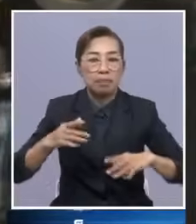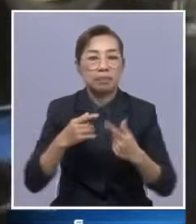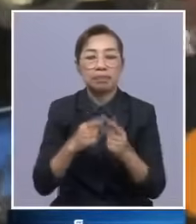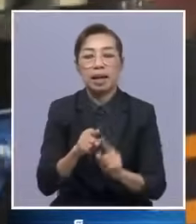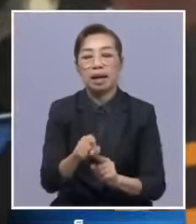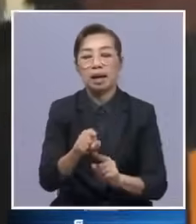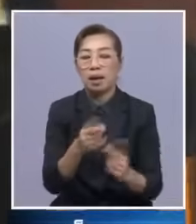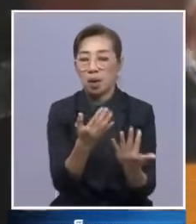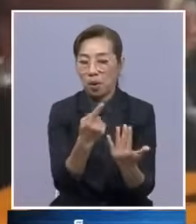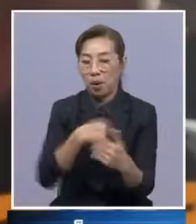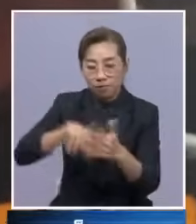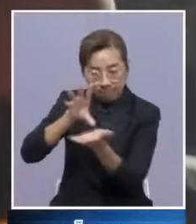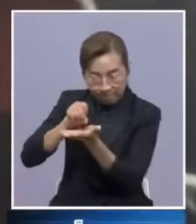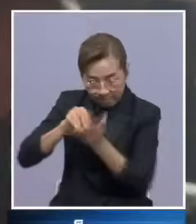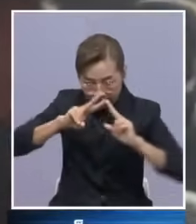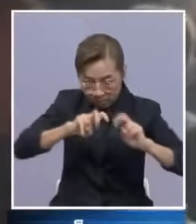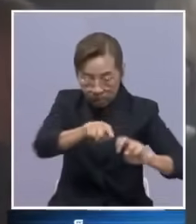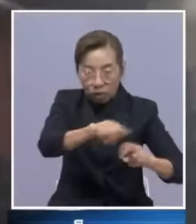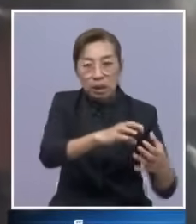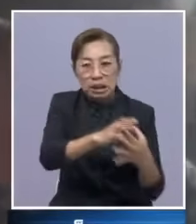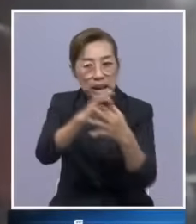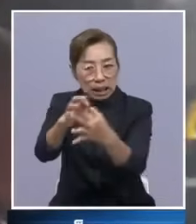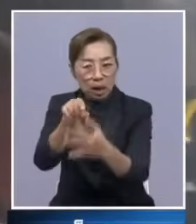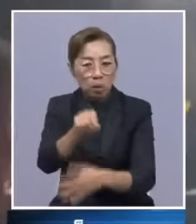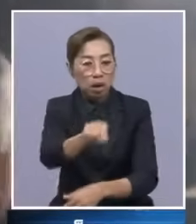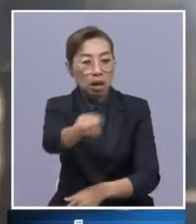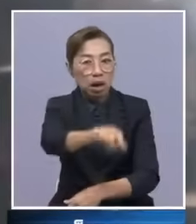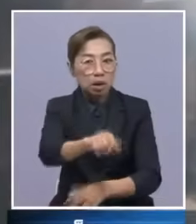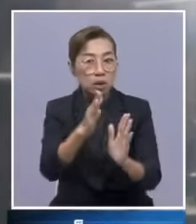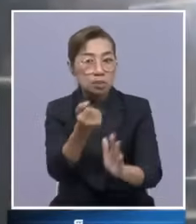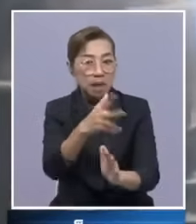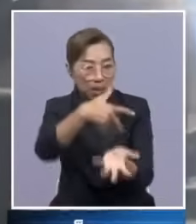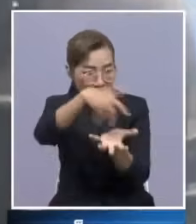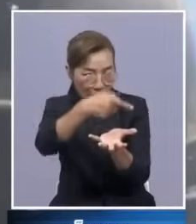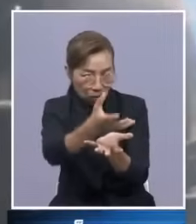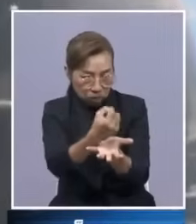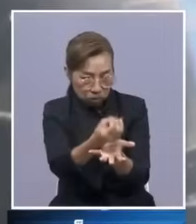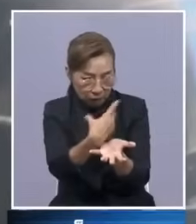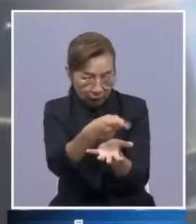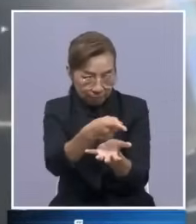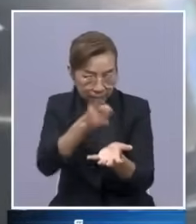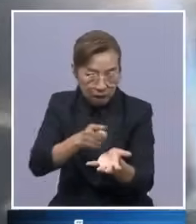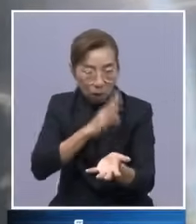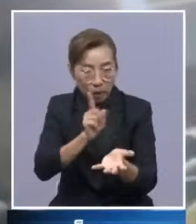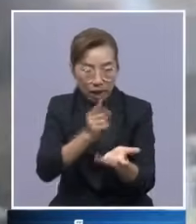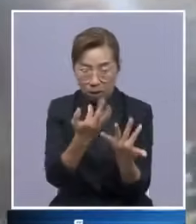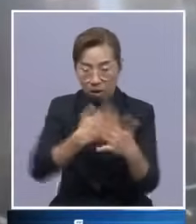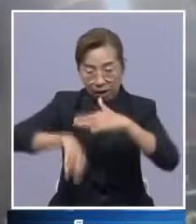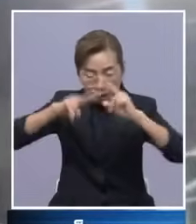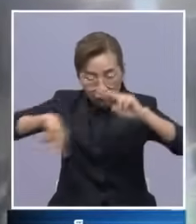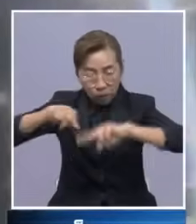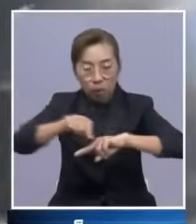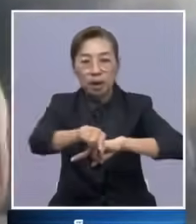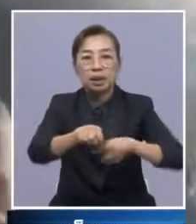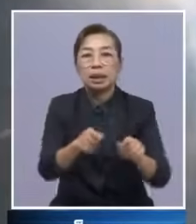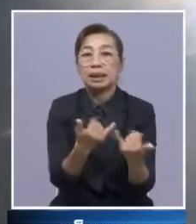อกว่าเดี๋ยวต้องหาข้อมูลให้ได้เพื่อหาความเชื่อมโยงว่าที่เขาให้ปากคำมันถูกต้องหรือไม่ส่วนต้นทางของยาเสพติดปัจจุบันยังมี2ทาง